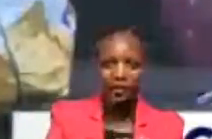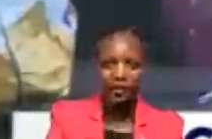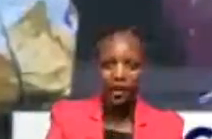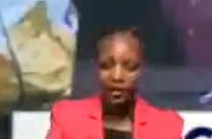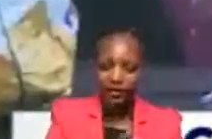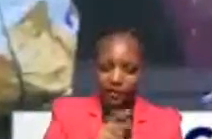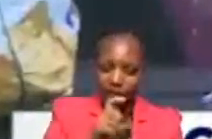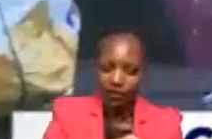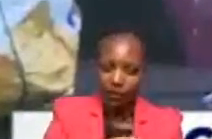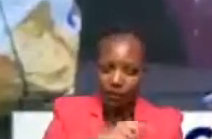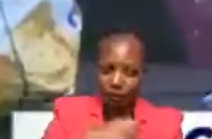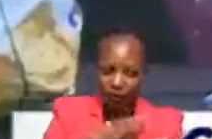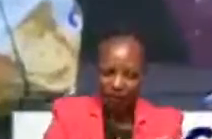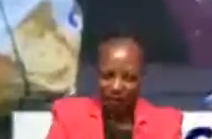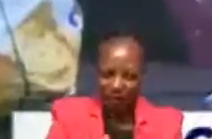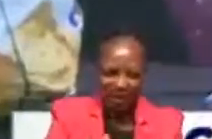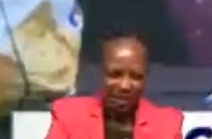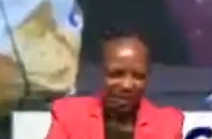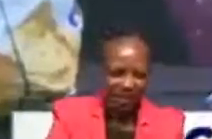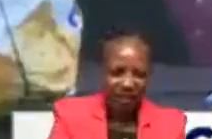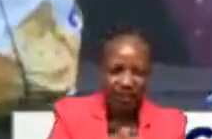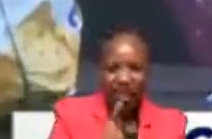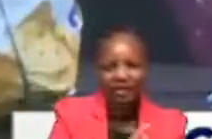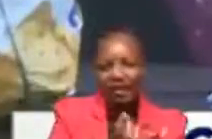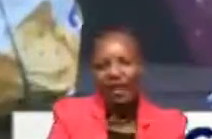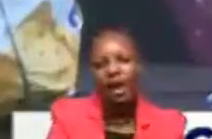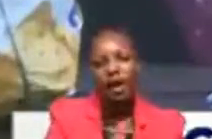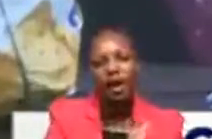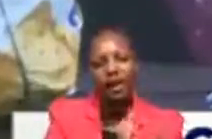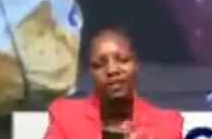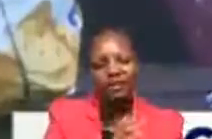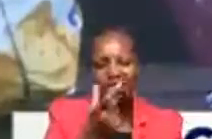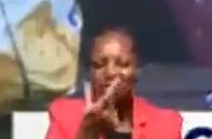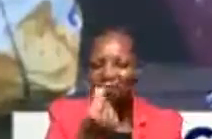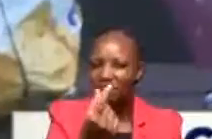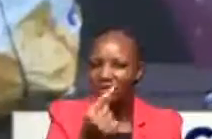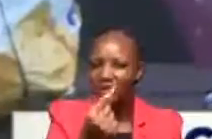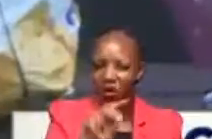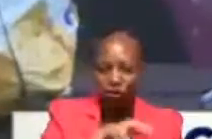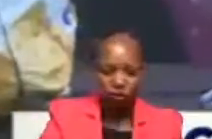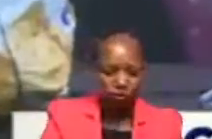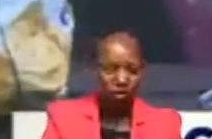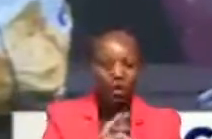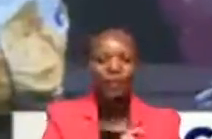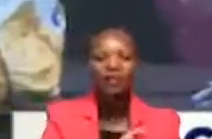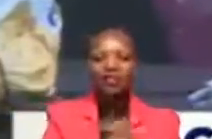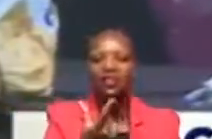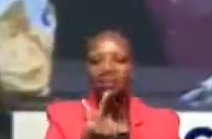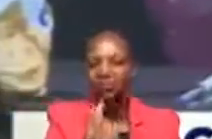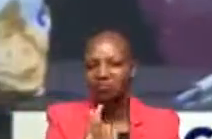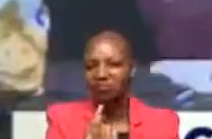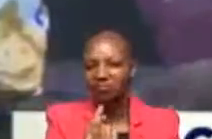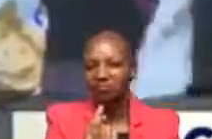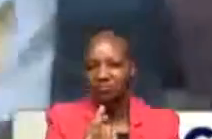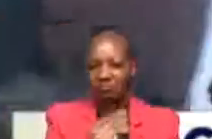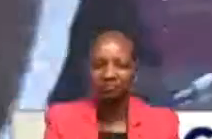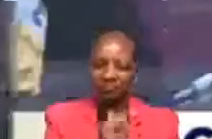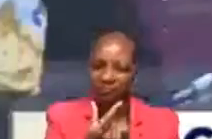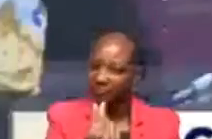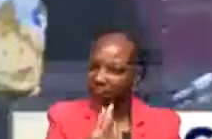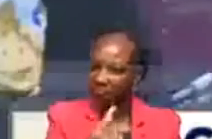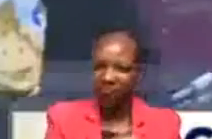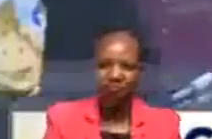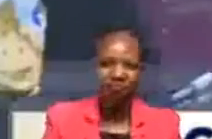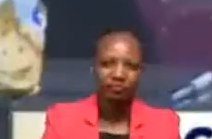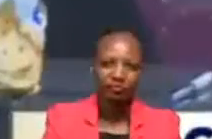ndio tunakuwa na mauzo ya juu. Sasa unapata mauzo pia yamekatika katika kiwango cha juu. Hatufikishi katika kile kiwango